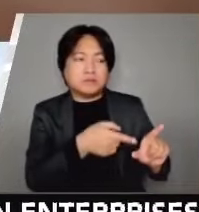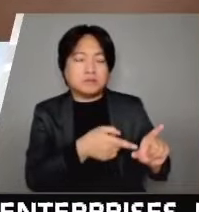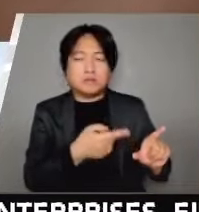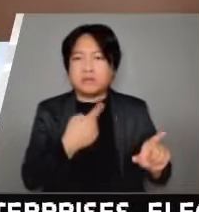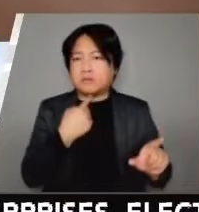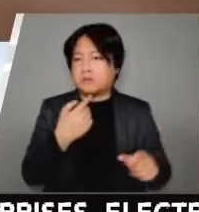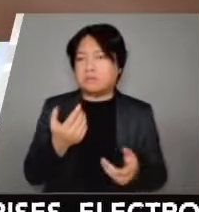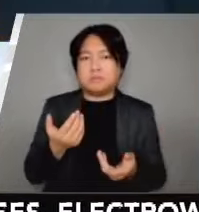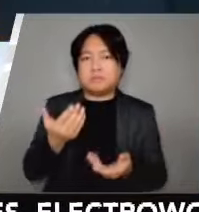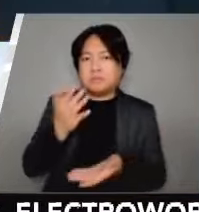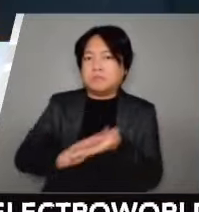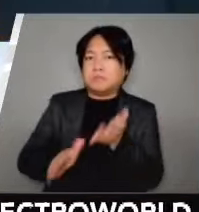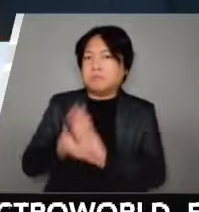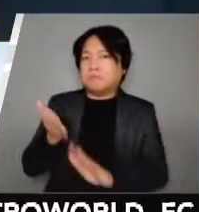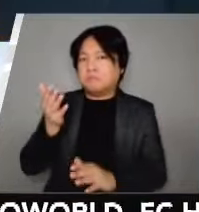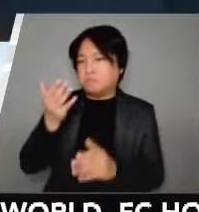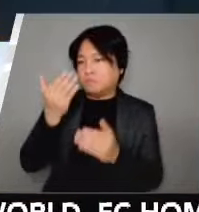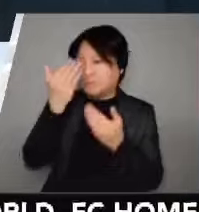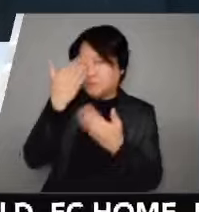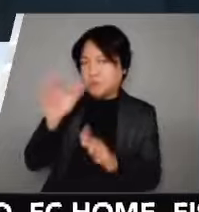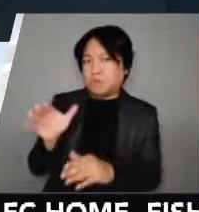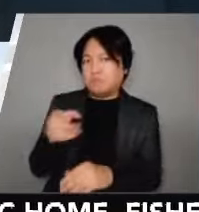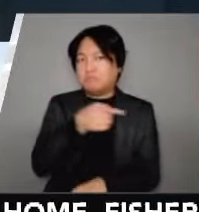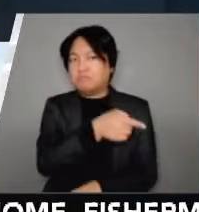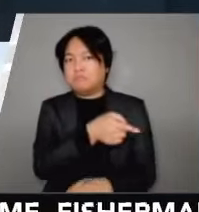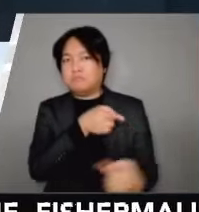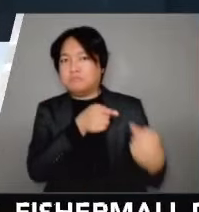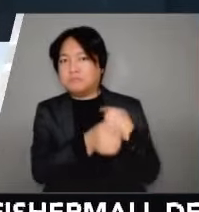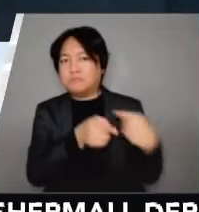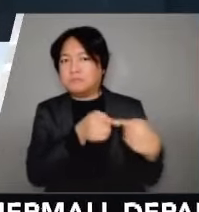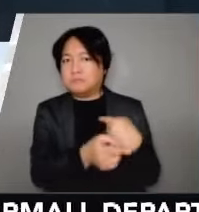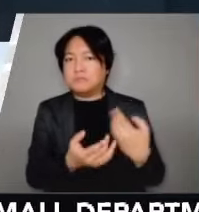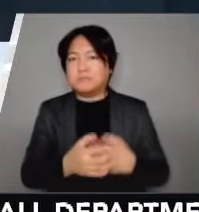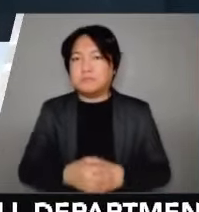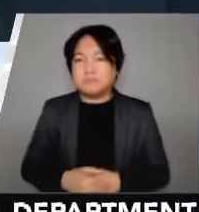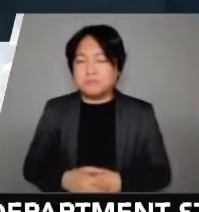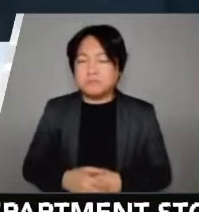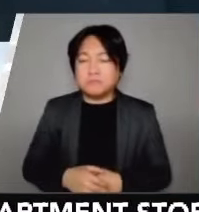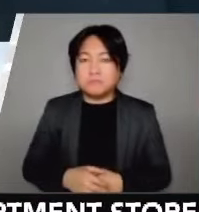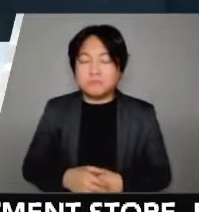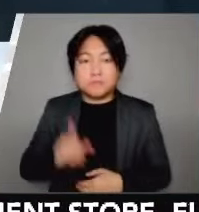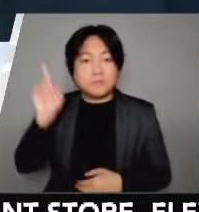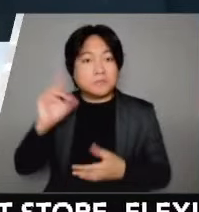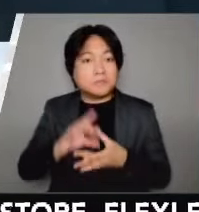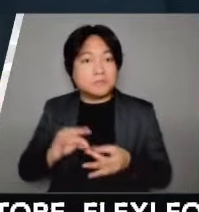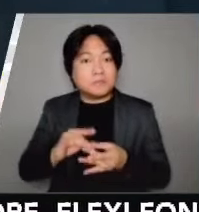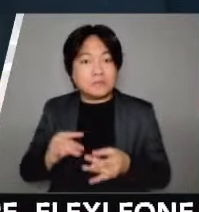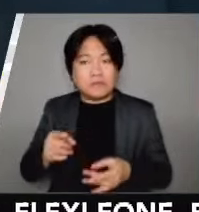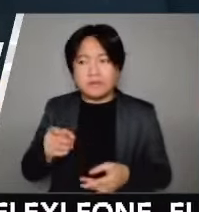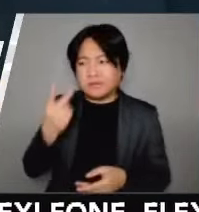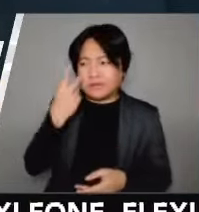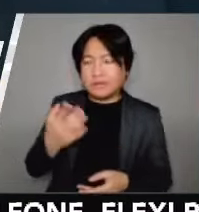kasama. Nasa kusina ako, nakita ko na inano na si Madam. So ako, hindi ko alam kung saan ako